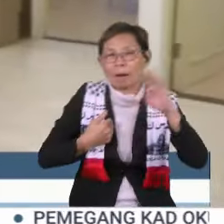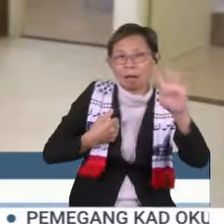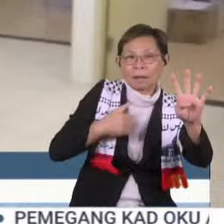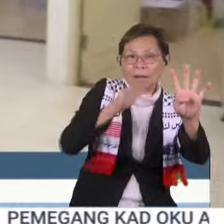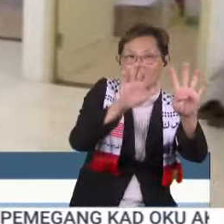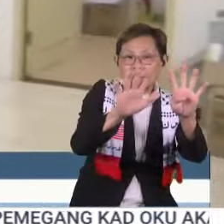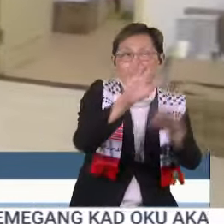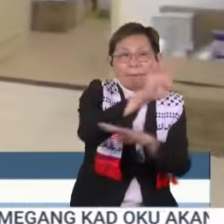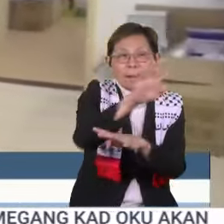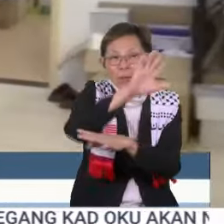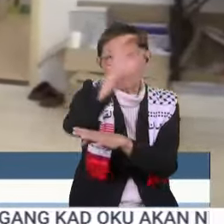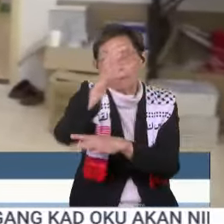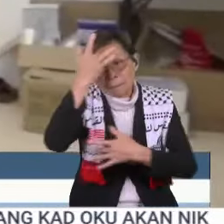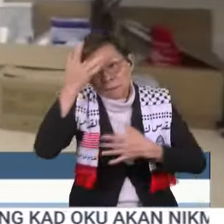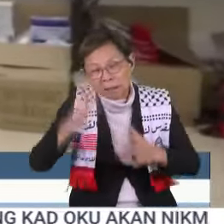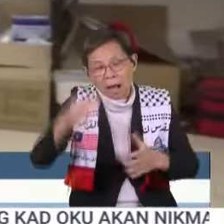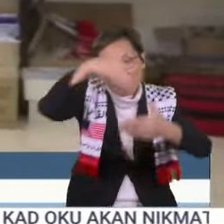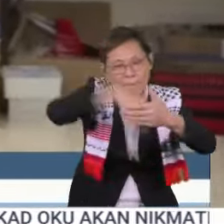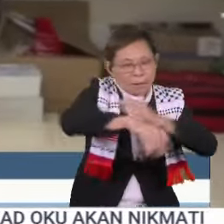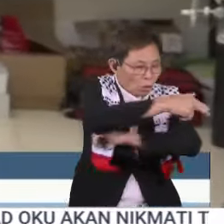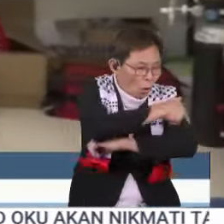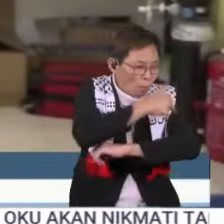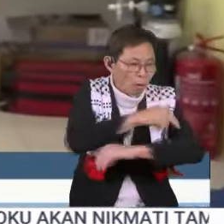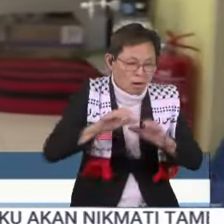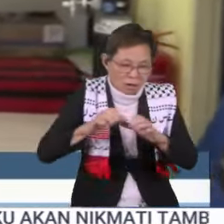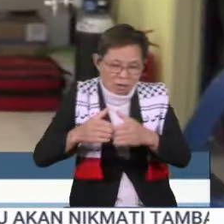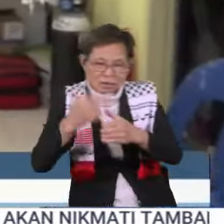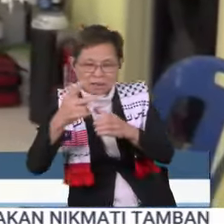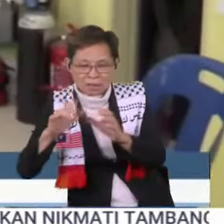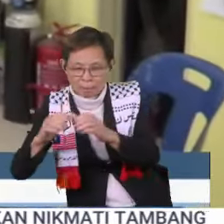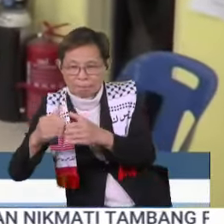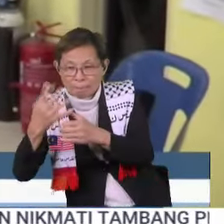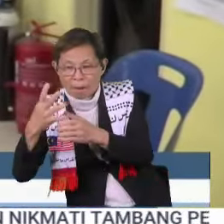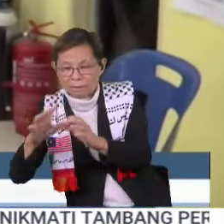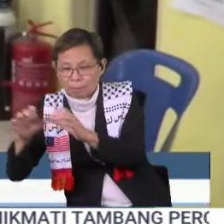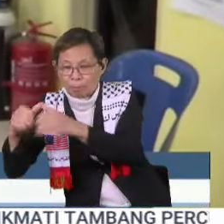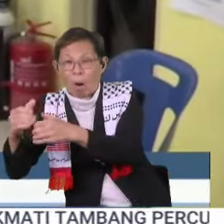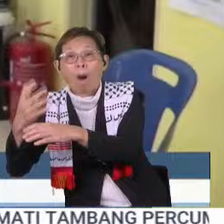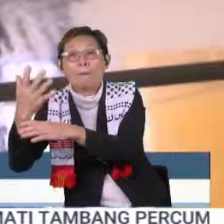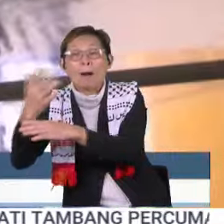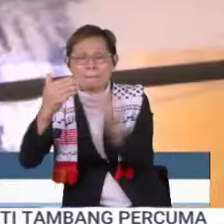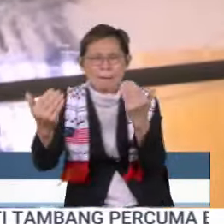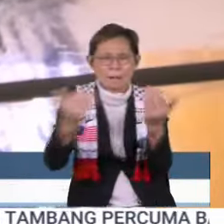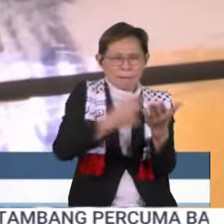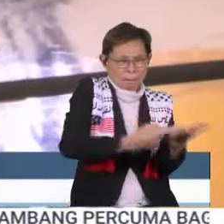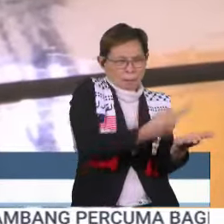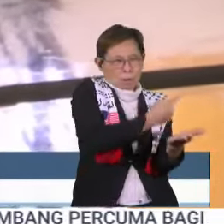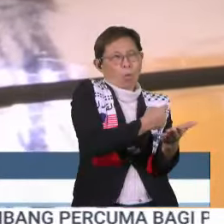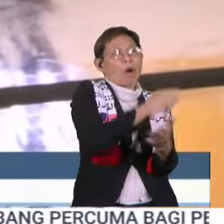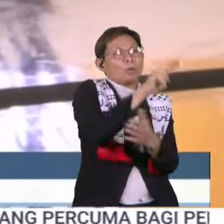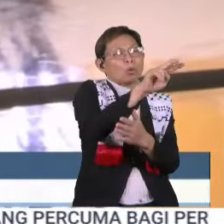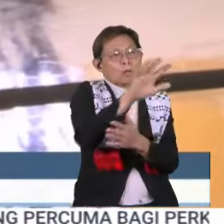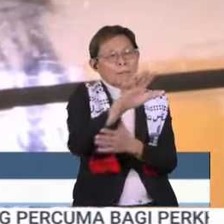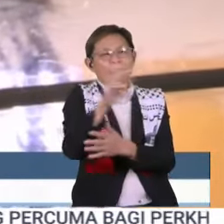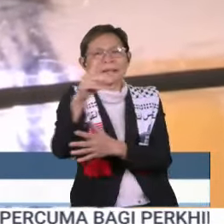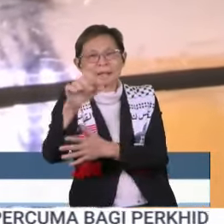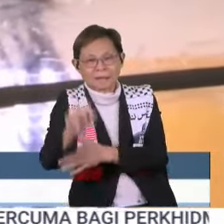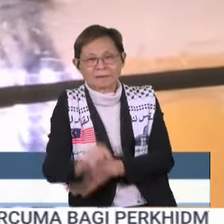45 pesakit dimasukkan ke hospital dengan kategori 3, 4 dan 5 berbanding minggu sebelumnya sebanyak 25 kes.